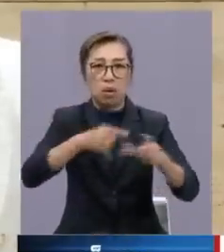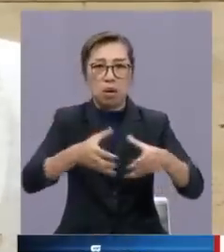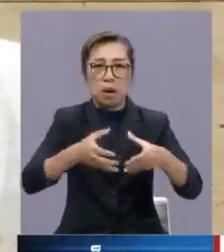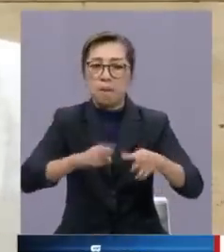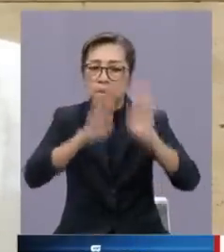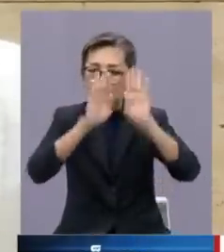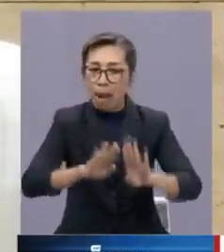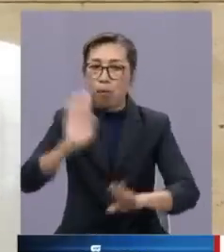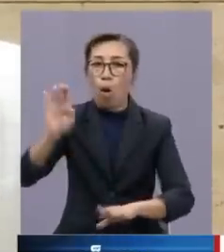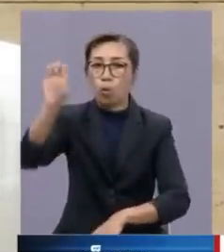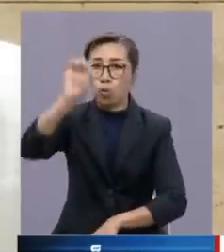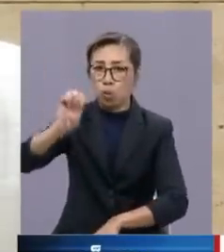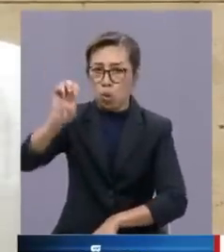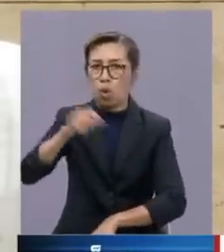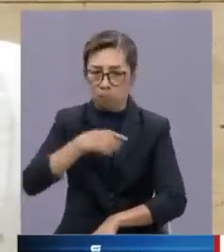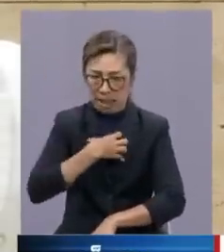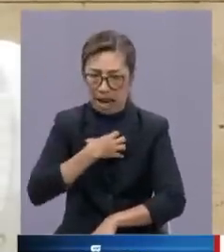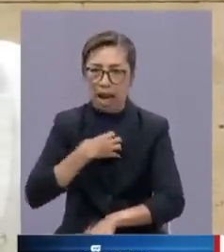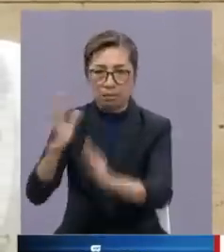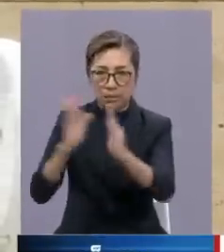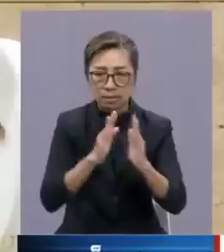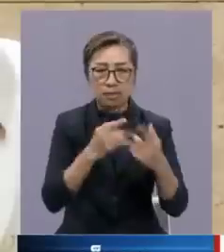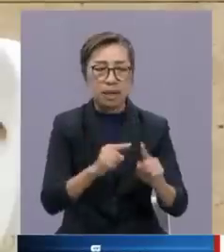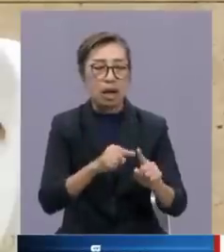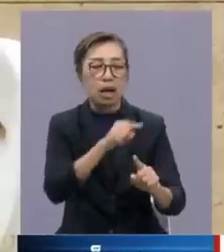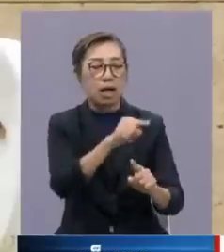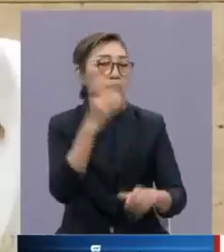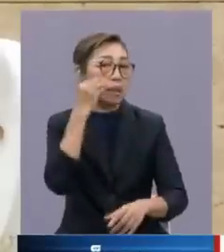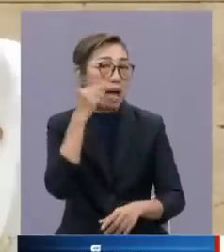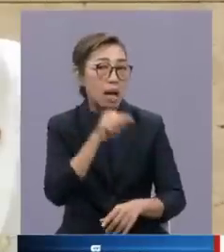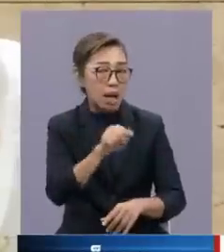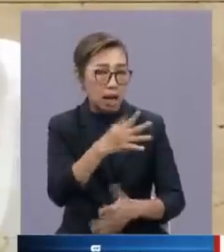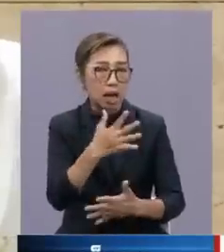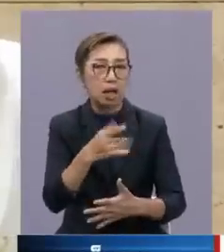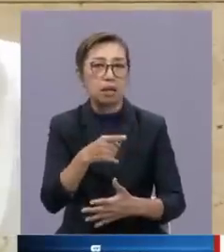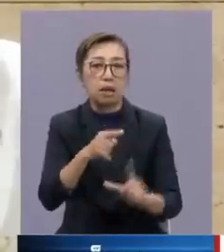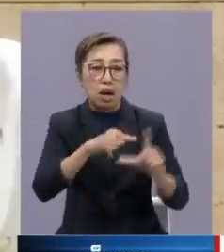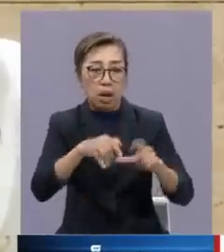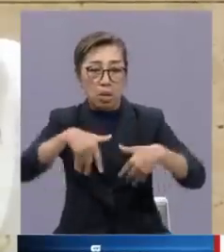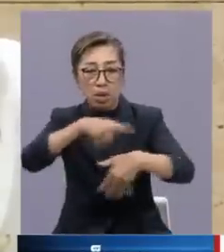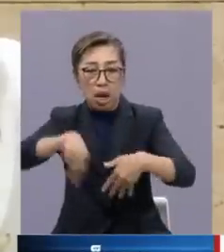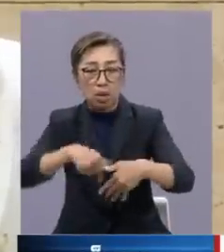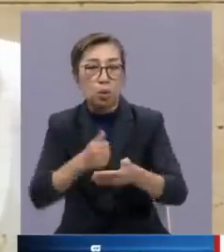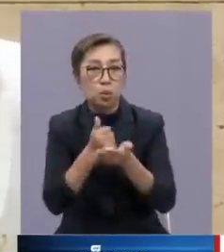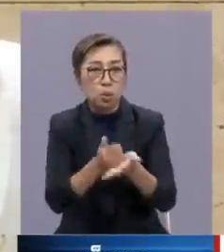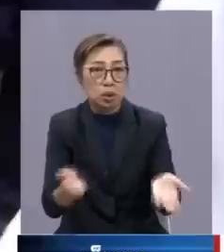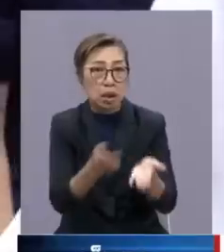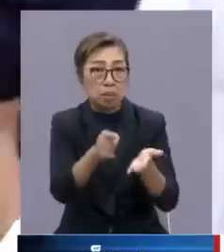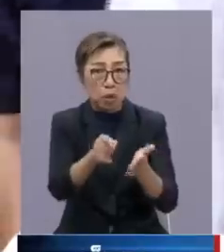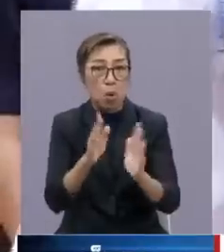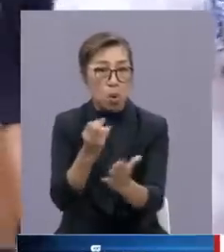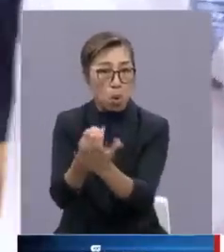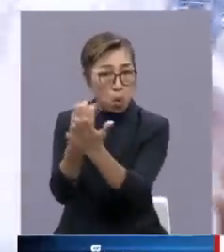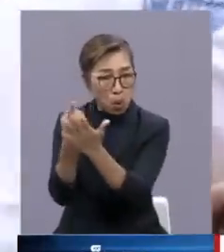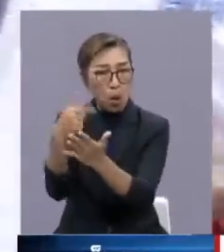โรปหากมองในภาพกว้างคุณพิธาแล้วก็ทางก้าวไกลเองก็ได้รับเสียงสนับสนุนจากมวลชนแล้วก็กองเชียร์ระดับเซเลบ ในสังคมม